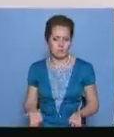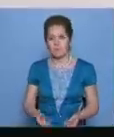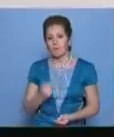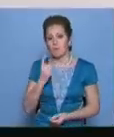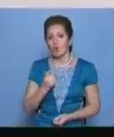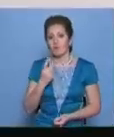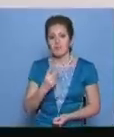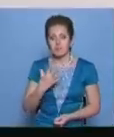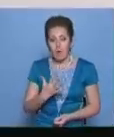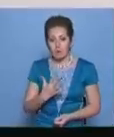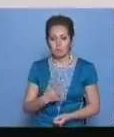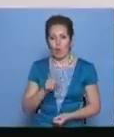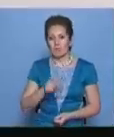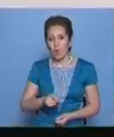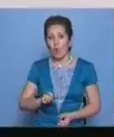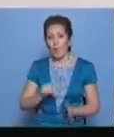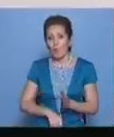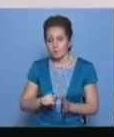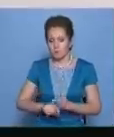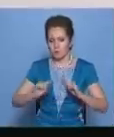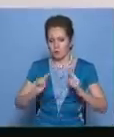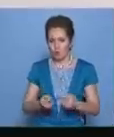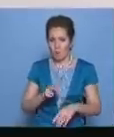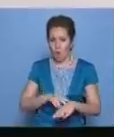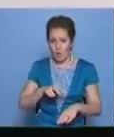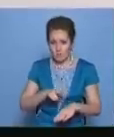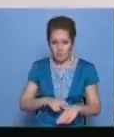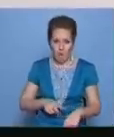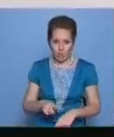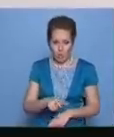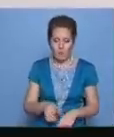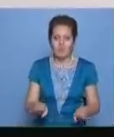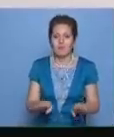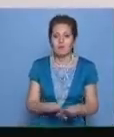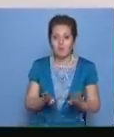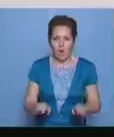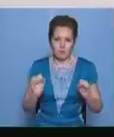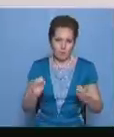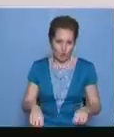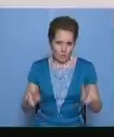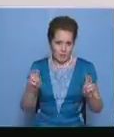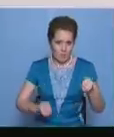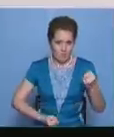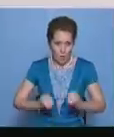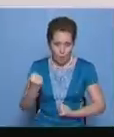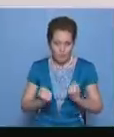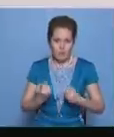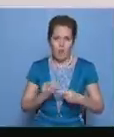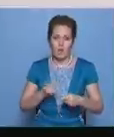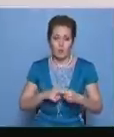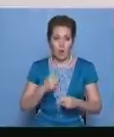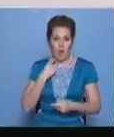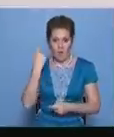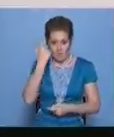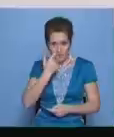125 потенциальных убийц задержали полицейские за выходные на дорогах Удмуртии. Только так, говорят инспекторы, можно назвать водителей, которые, выпив, сели